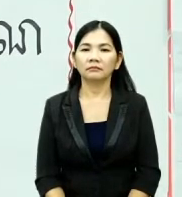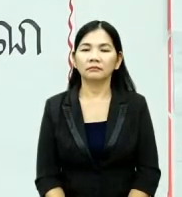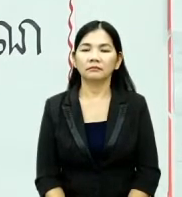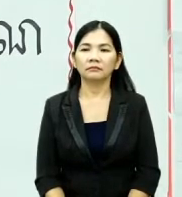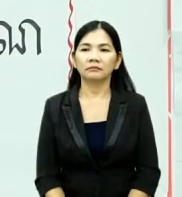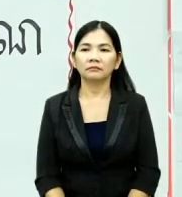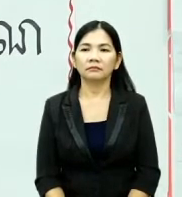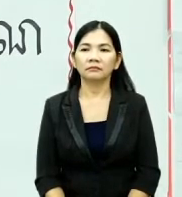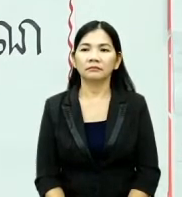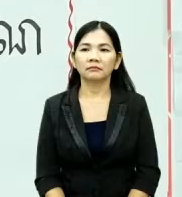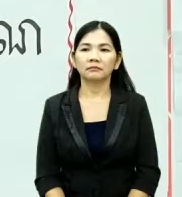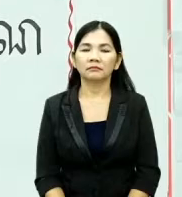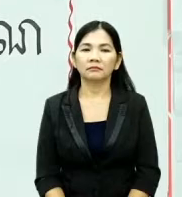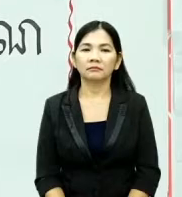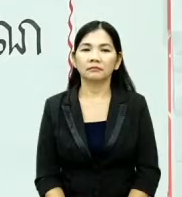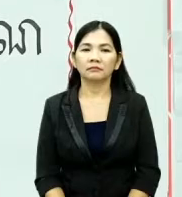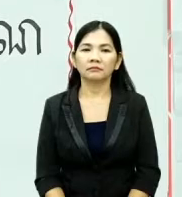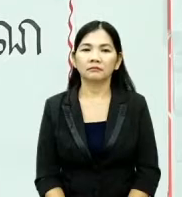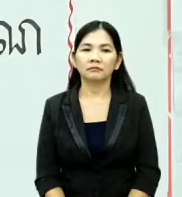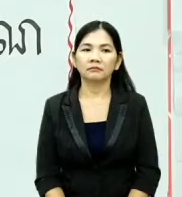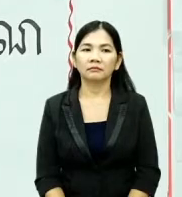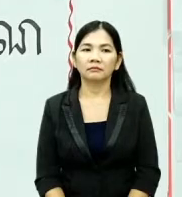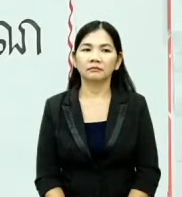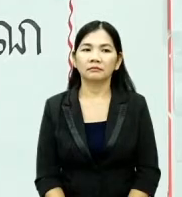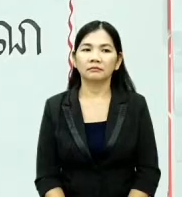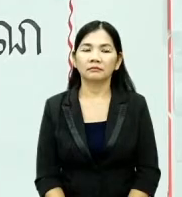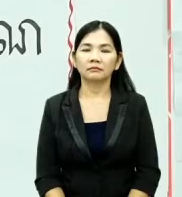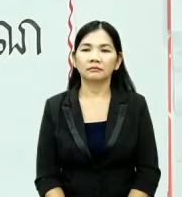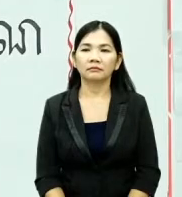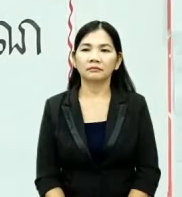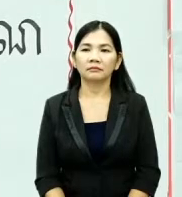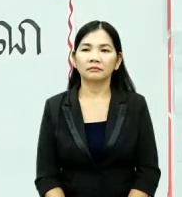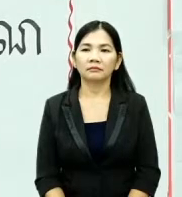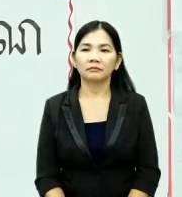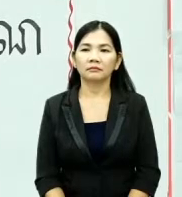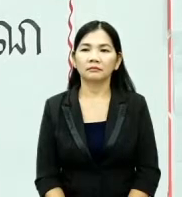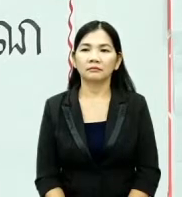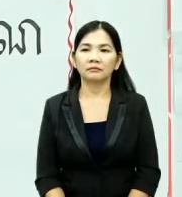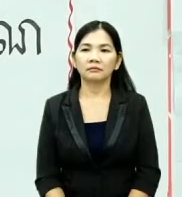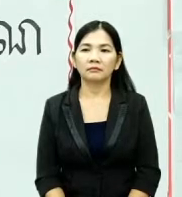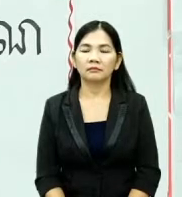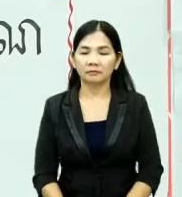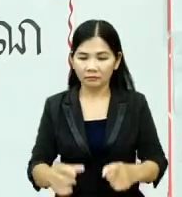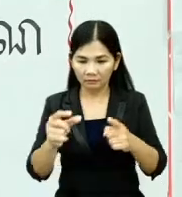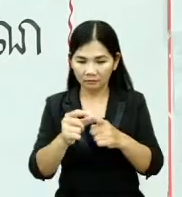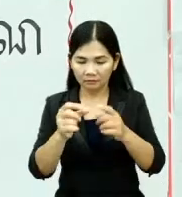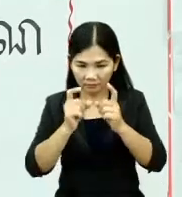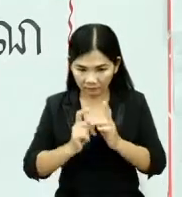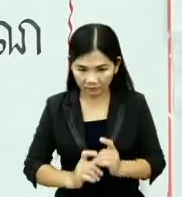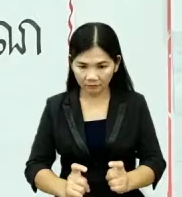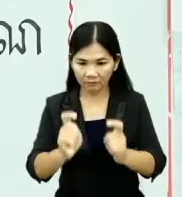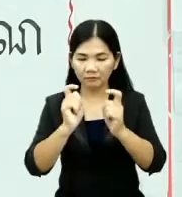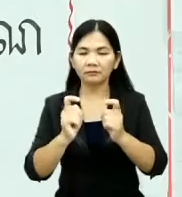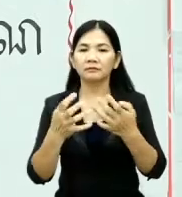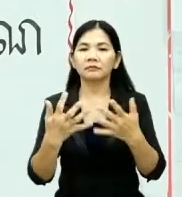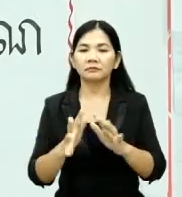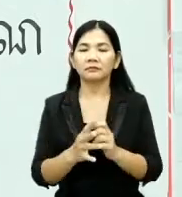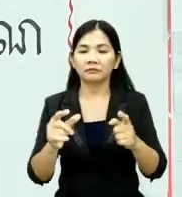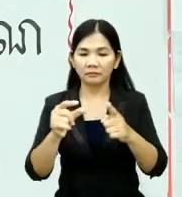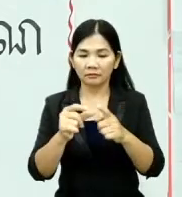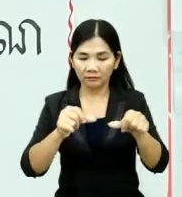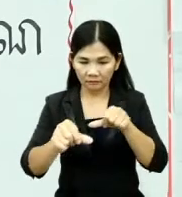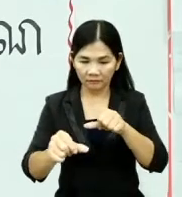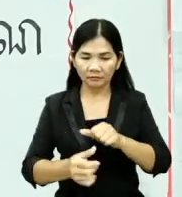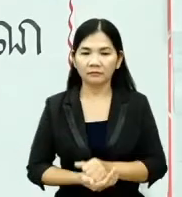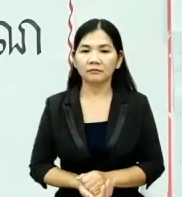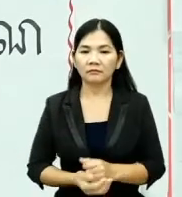chả khát khom chả lấy dương miền bị khát khom hai ta mất bị bận to tiếp